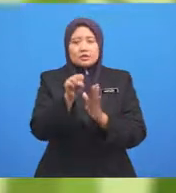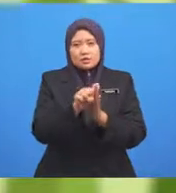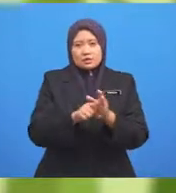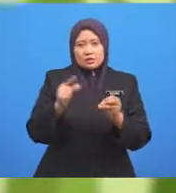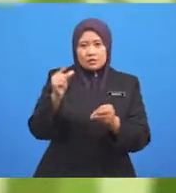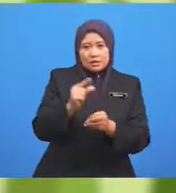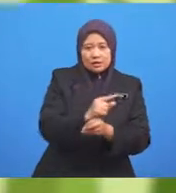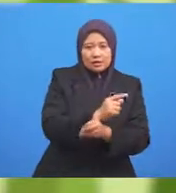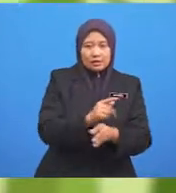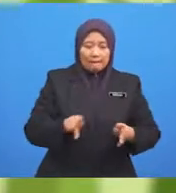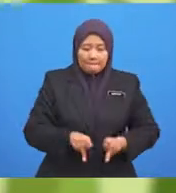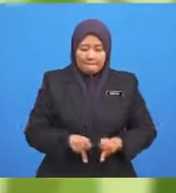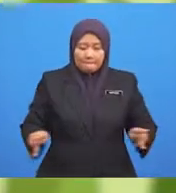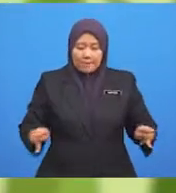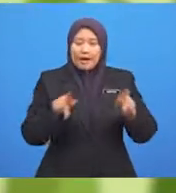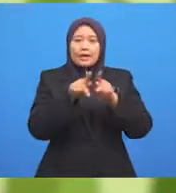segenap